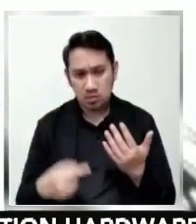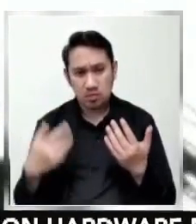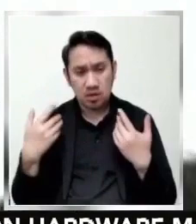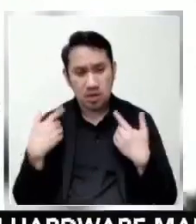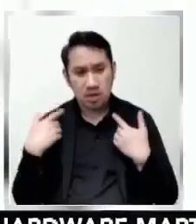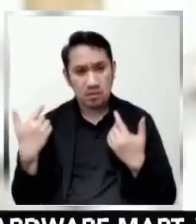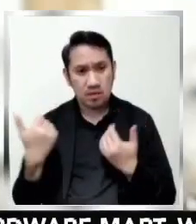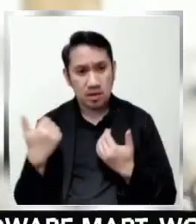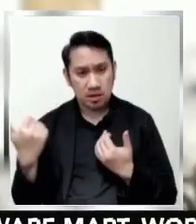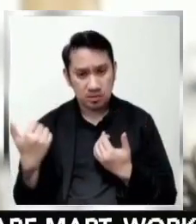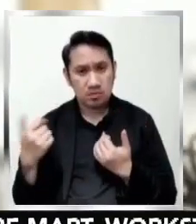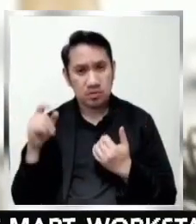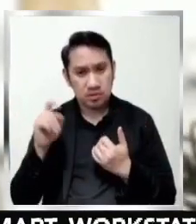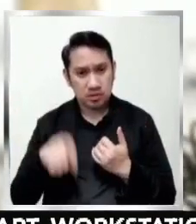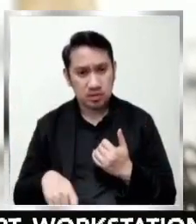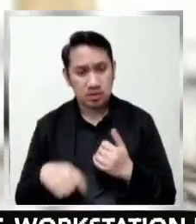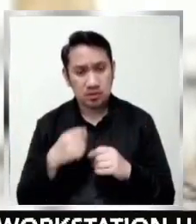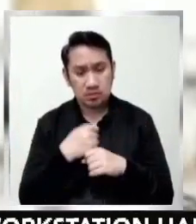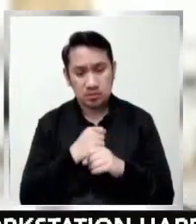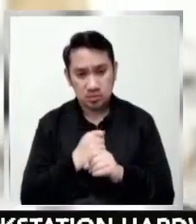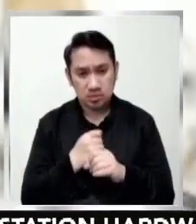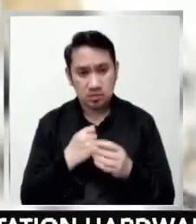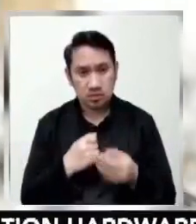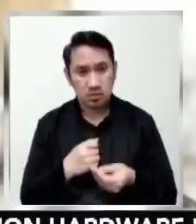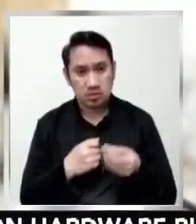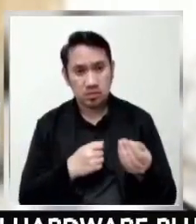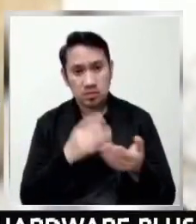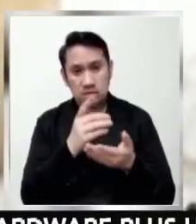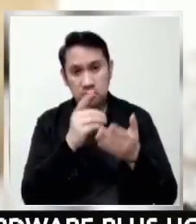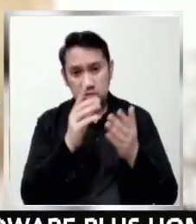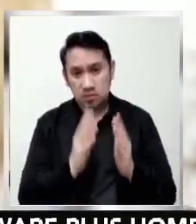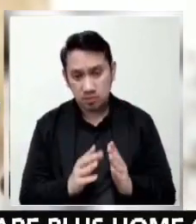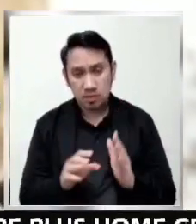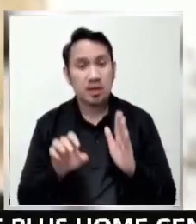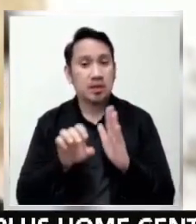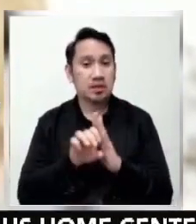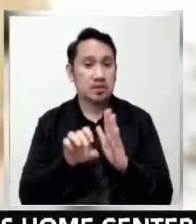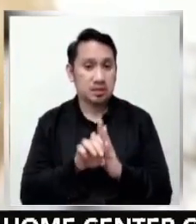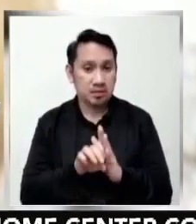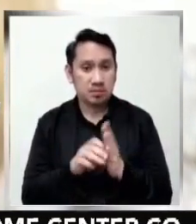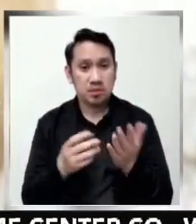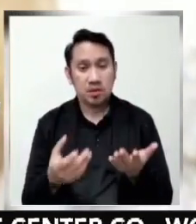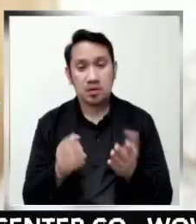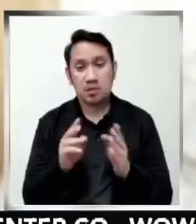na ipagkakaloob ng designer tulad po nung mga manual.